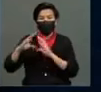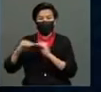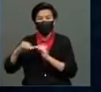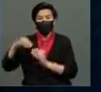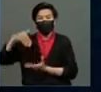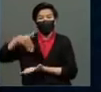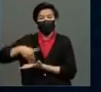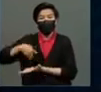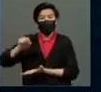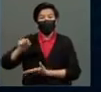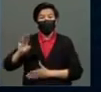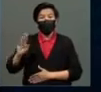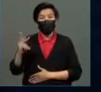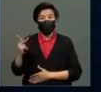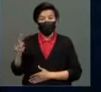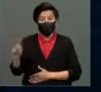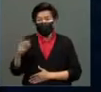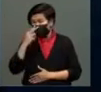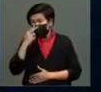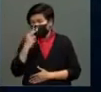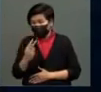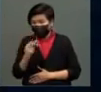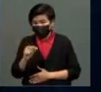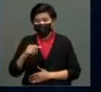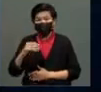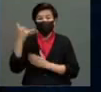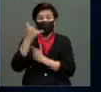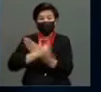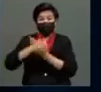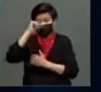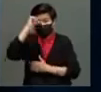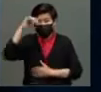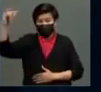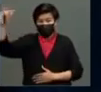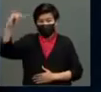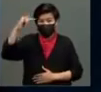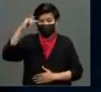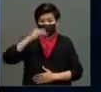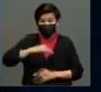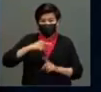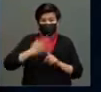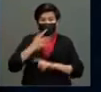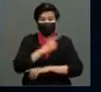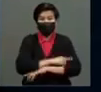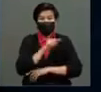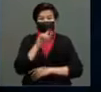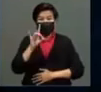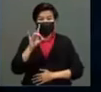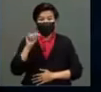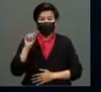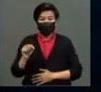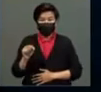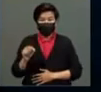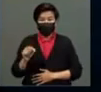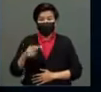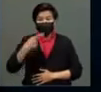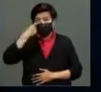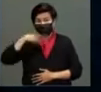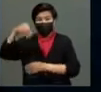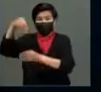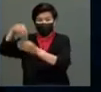คจะเห็นนะครับว่าเข้ามาวันที่8พฤษภาคมแล้วทุกคนนี้สัญชาติไท